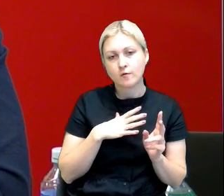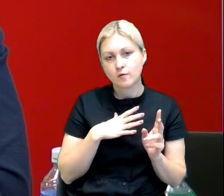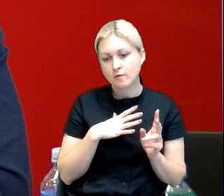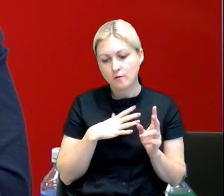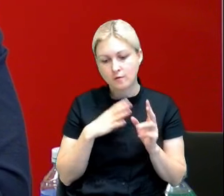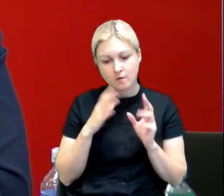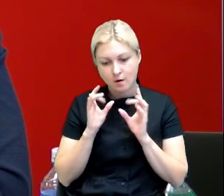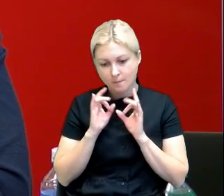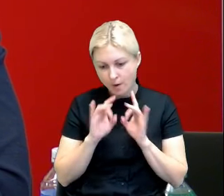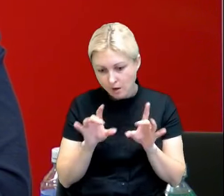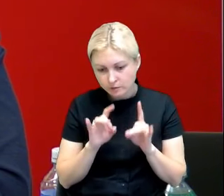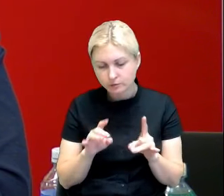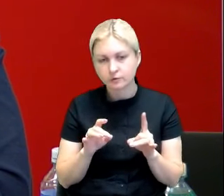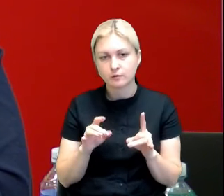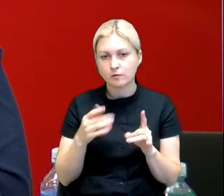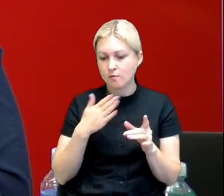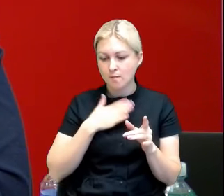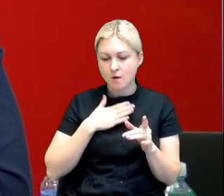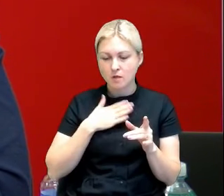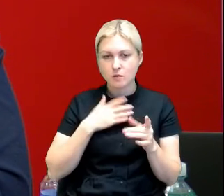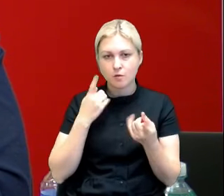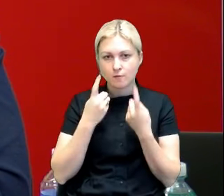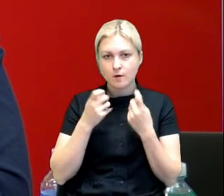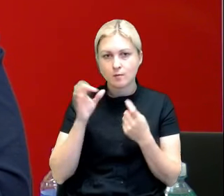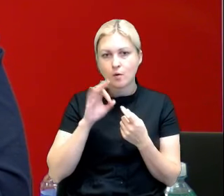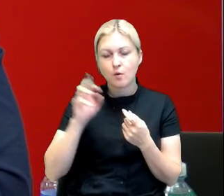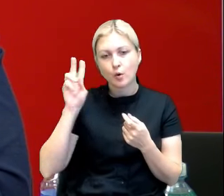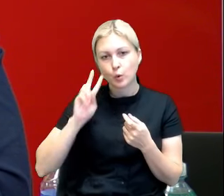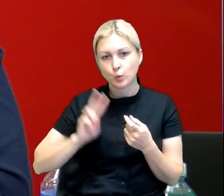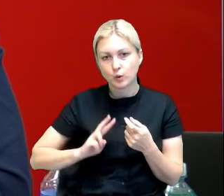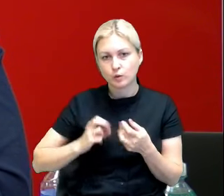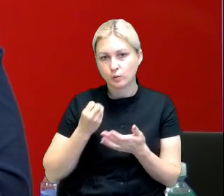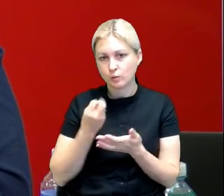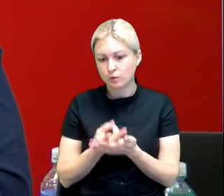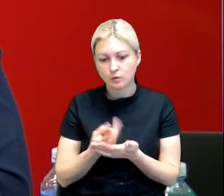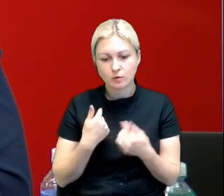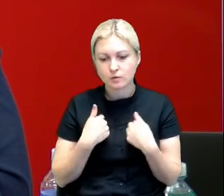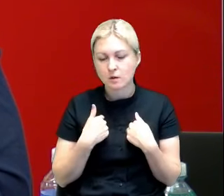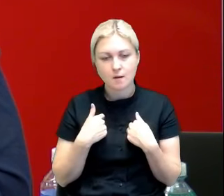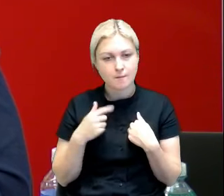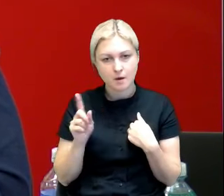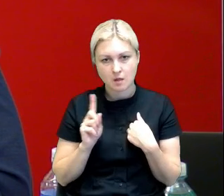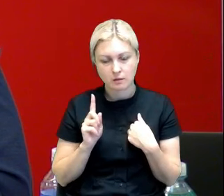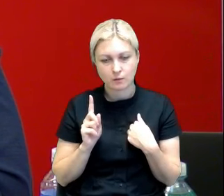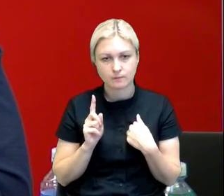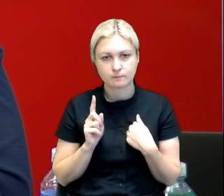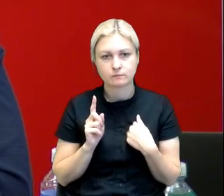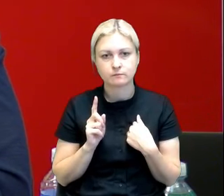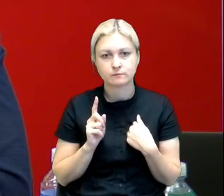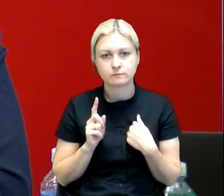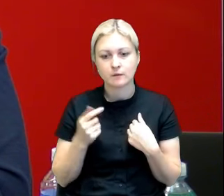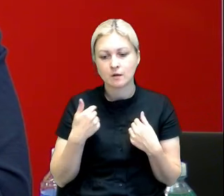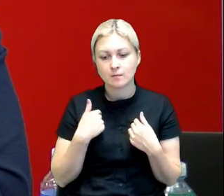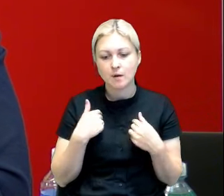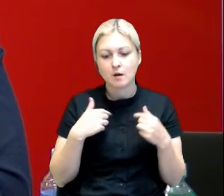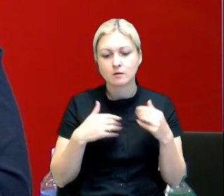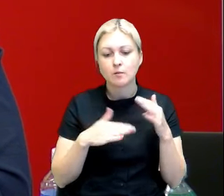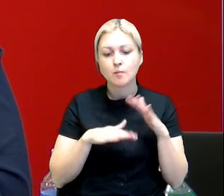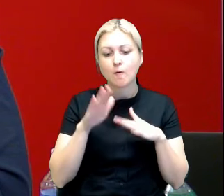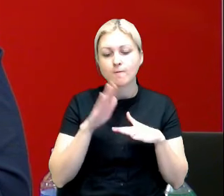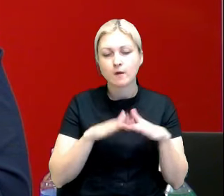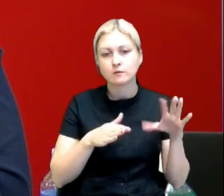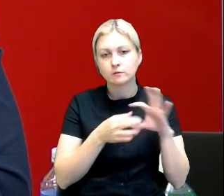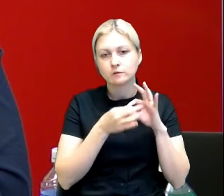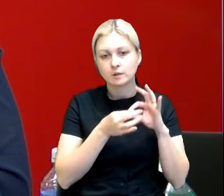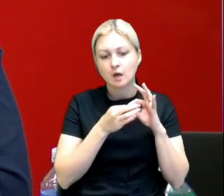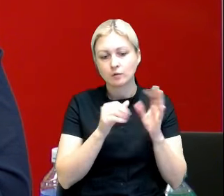informacija apie jūrininkų ligoninę kad tai nėra mano o tai man pateikė profesinių sąjungų atstovai kurie